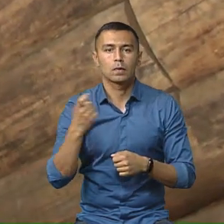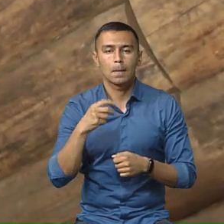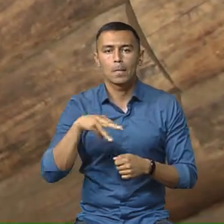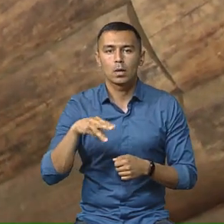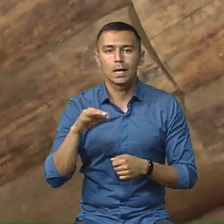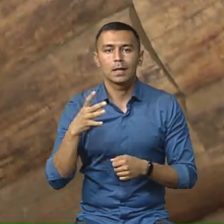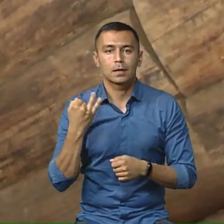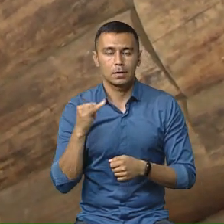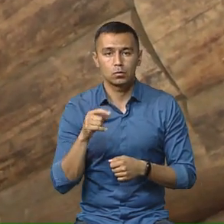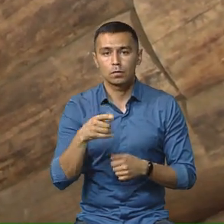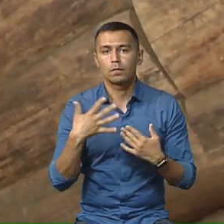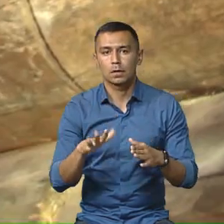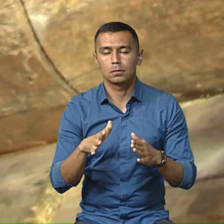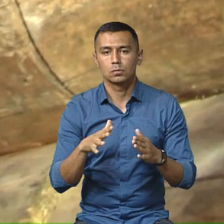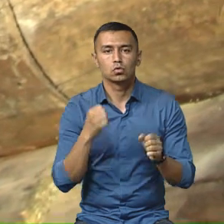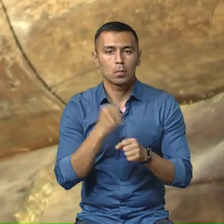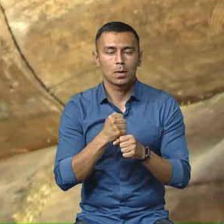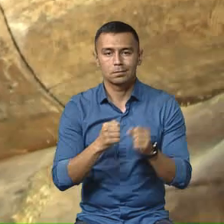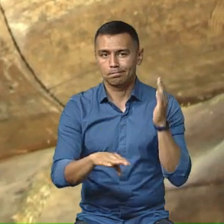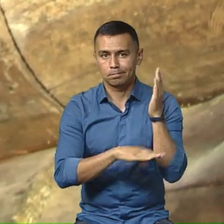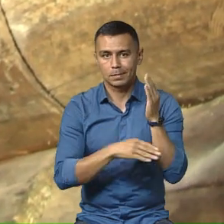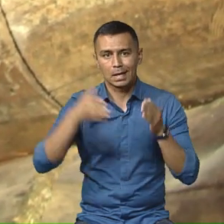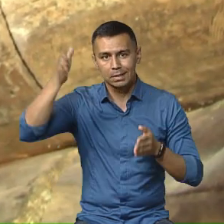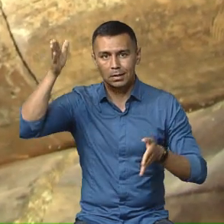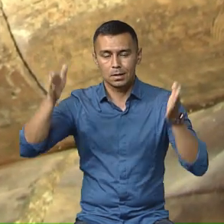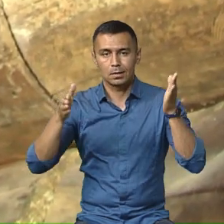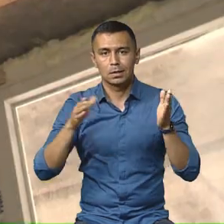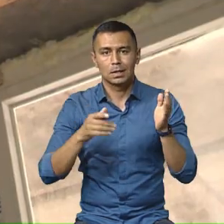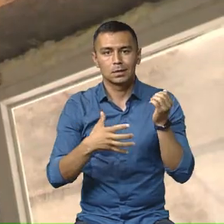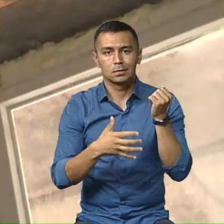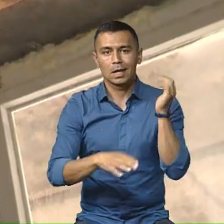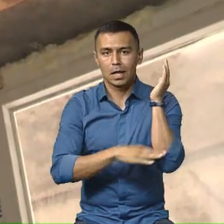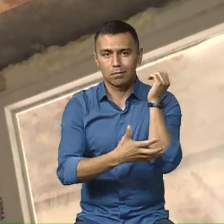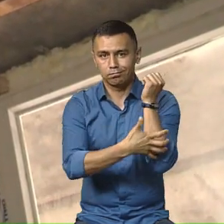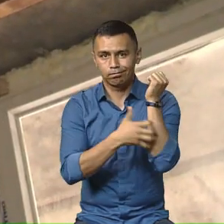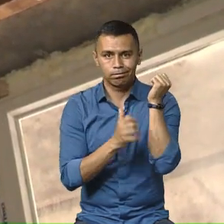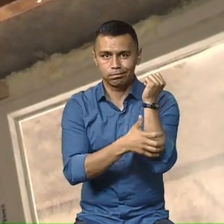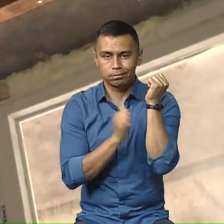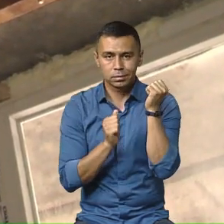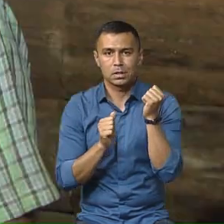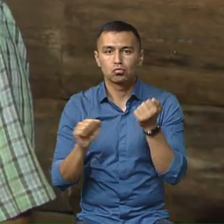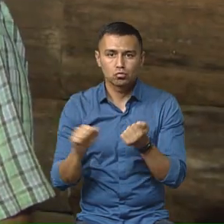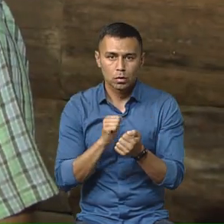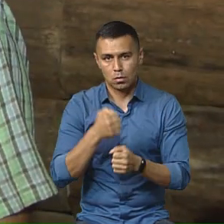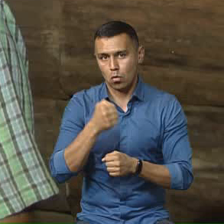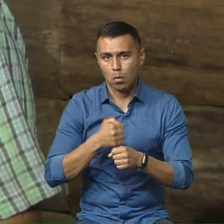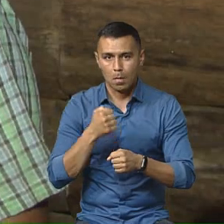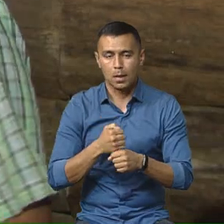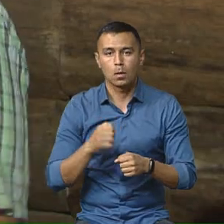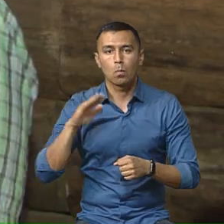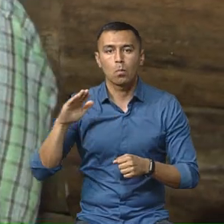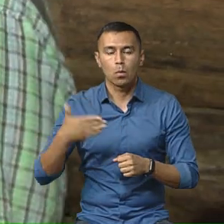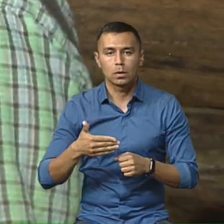Микола Хитрий. Тут вже оббили соснові стіни, для цього з дерева зняли кору, матеріал сушили та обробляли. Потім